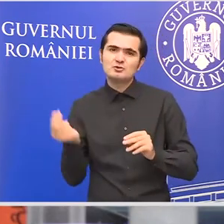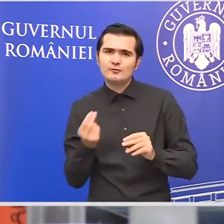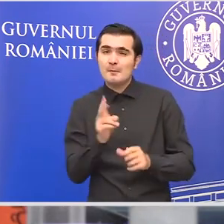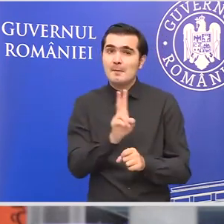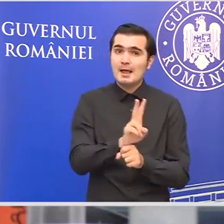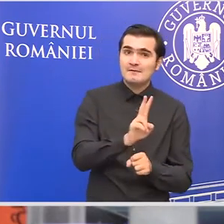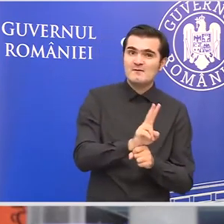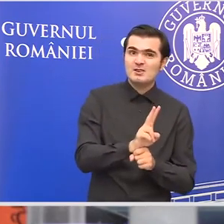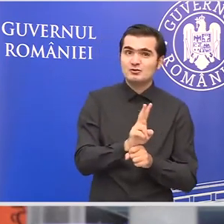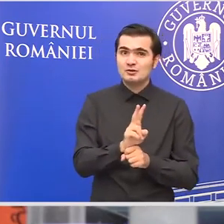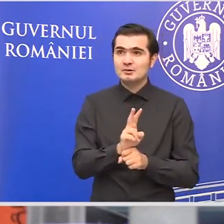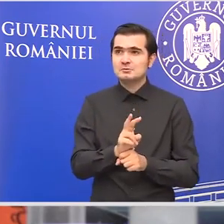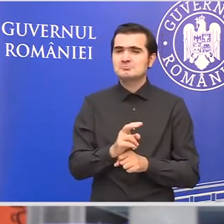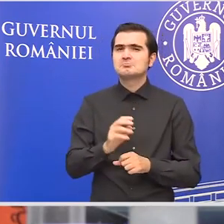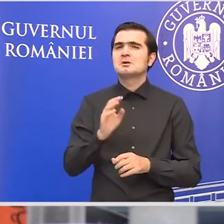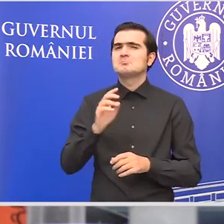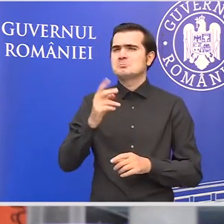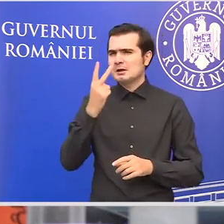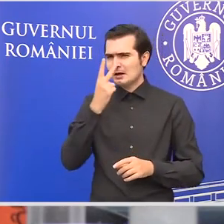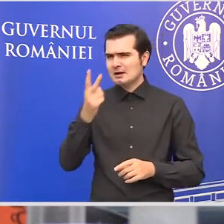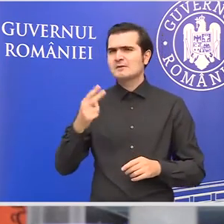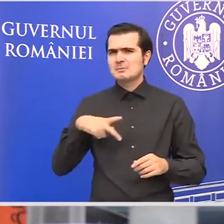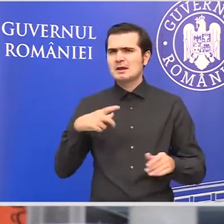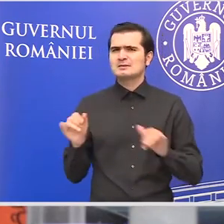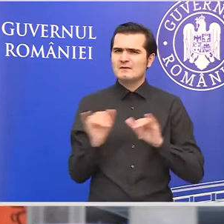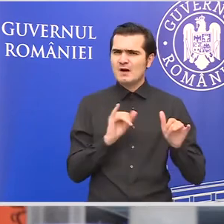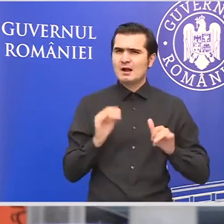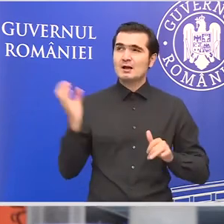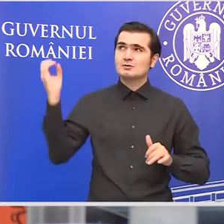vigilenți, deși este soare afară și vacanță.